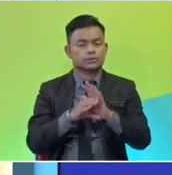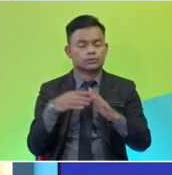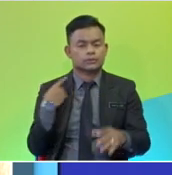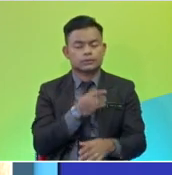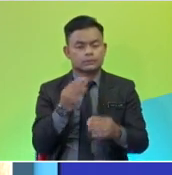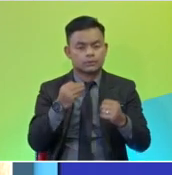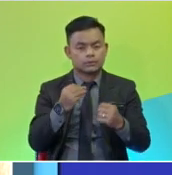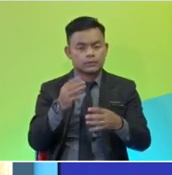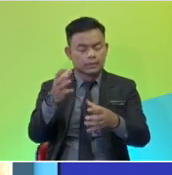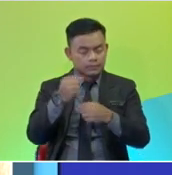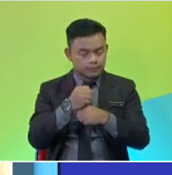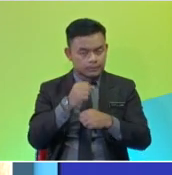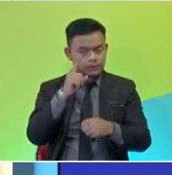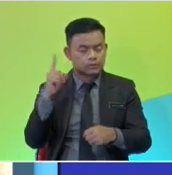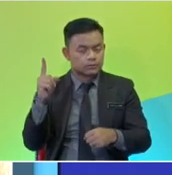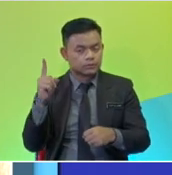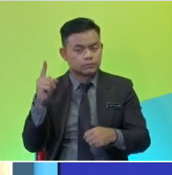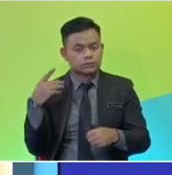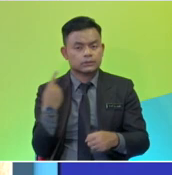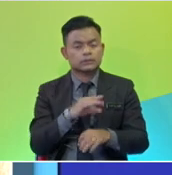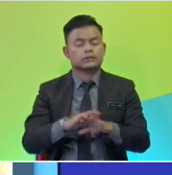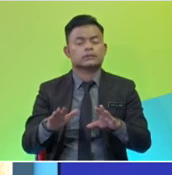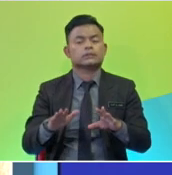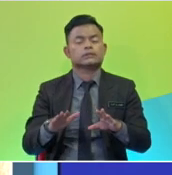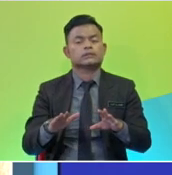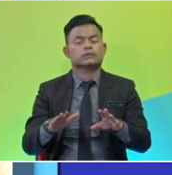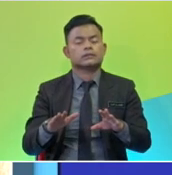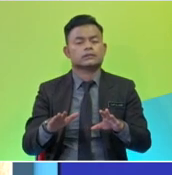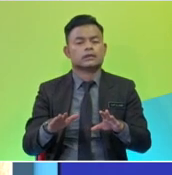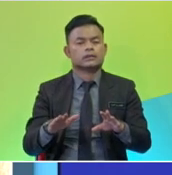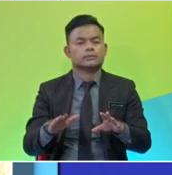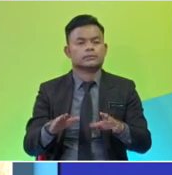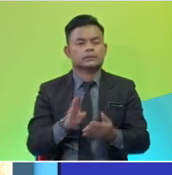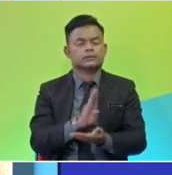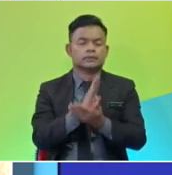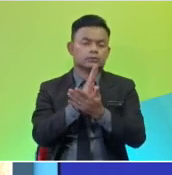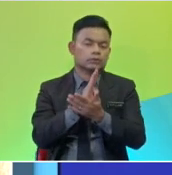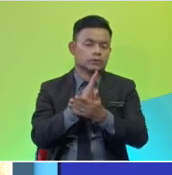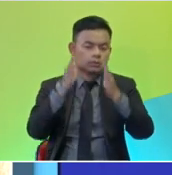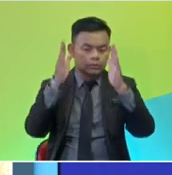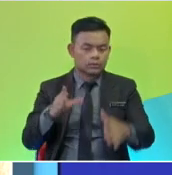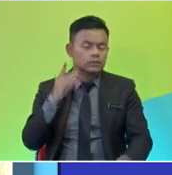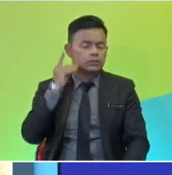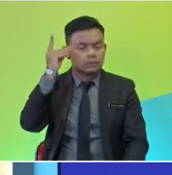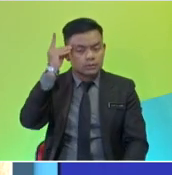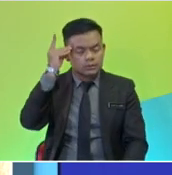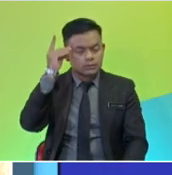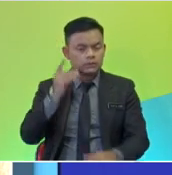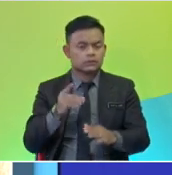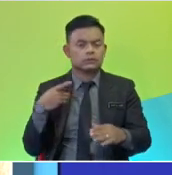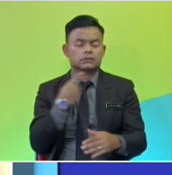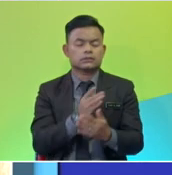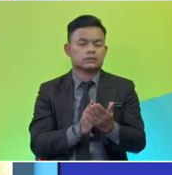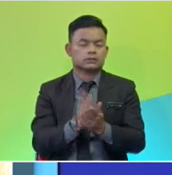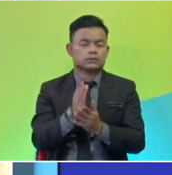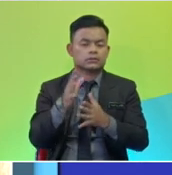pertolongan daripada orang yang lebih dewasa kita menyentuh periuk panas di atas dapur Oh Jangan jangan sama sekali jangan ya